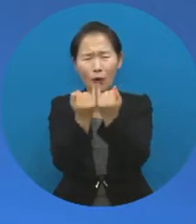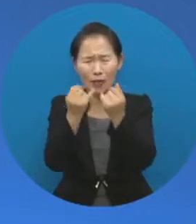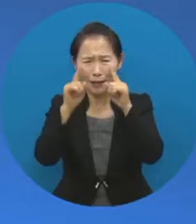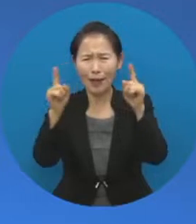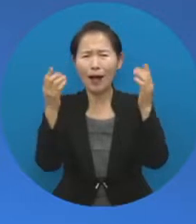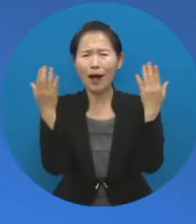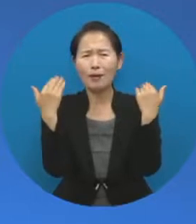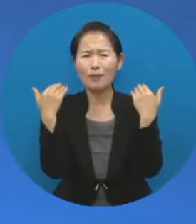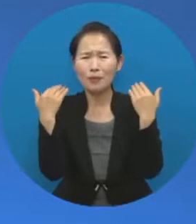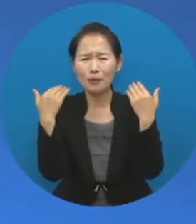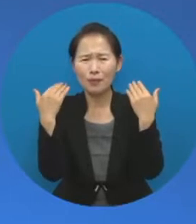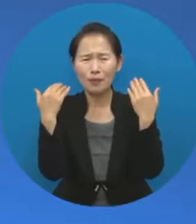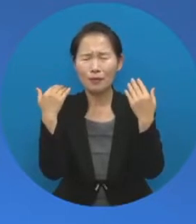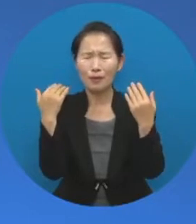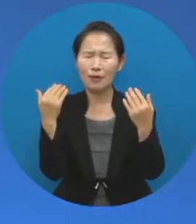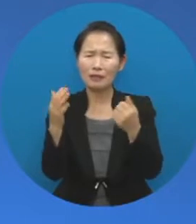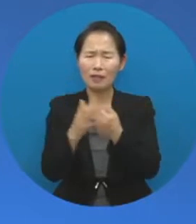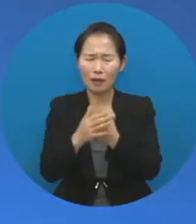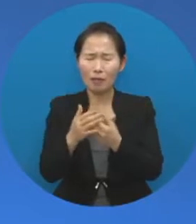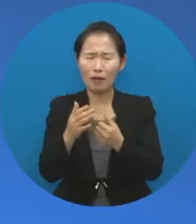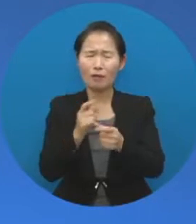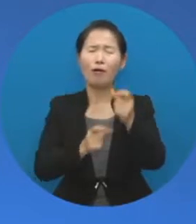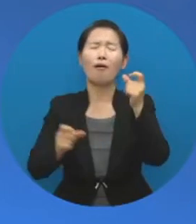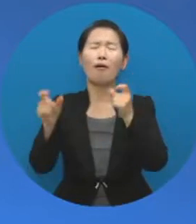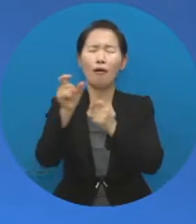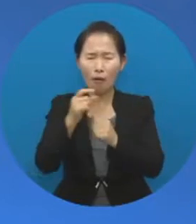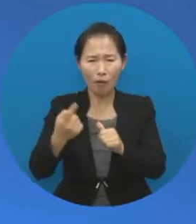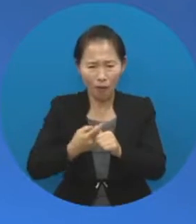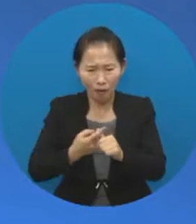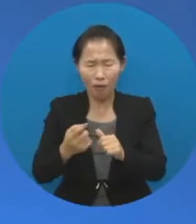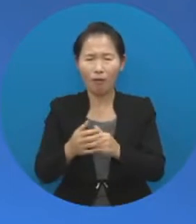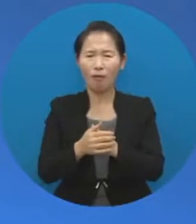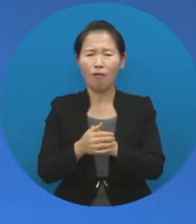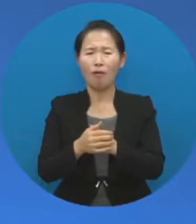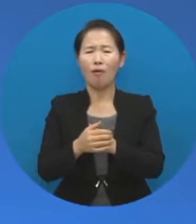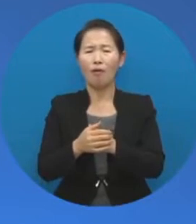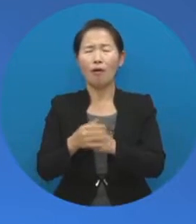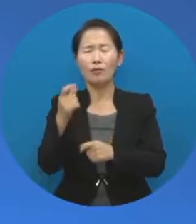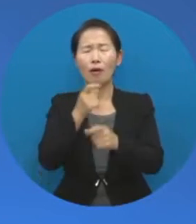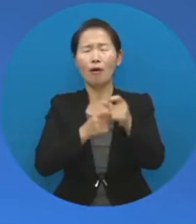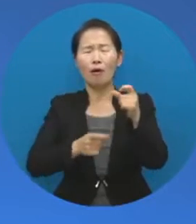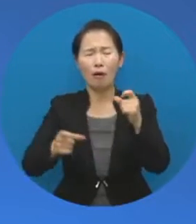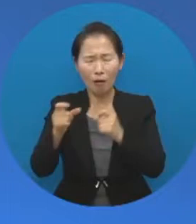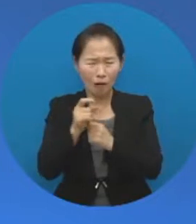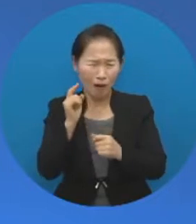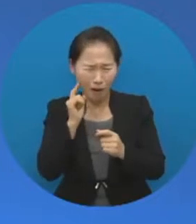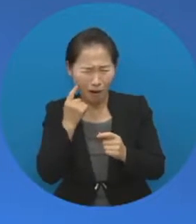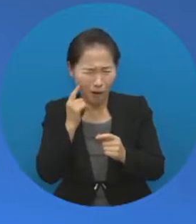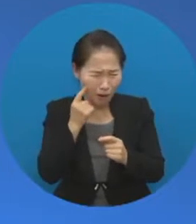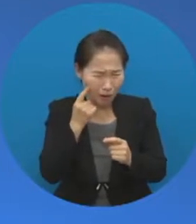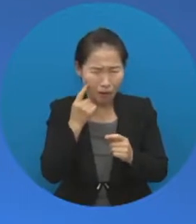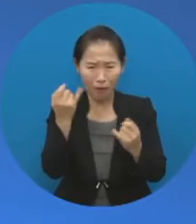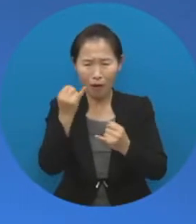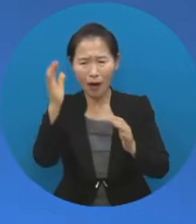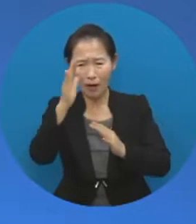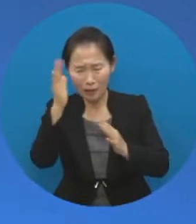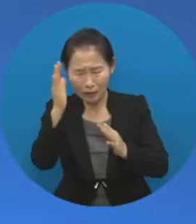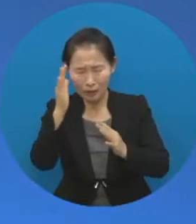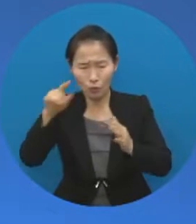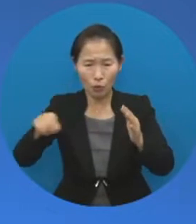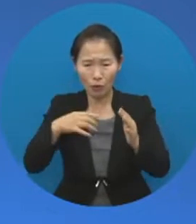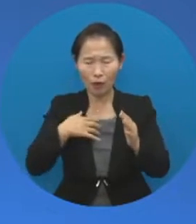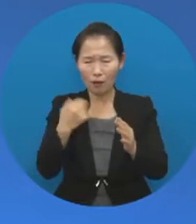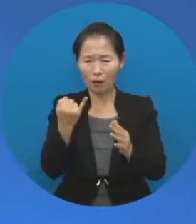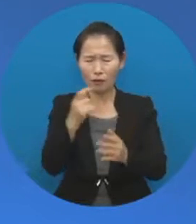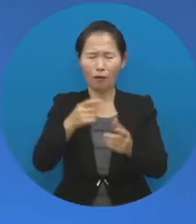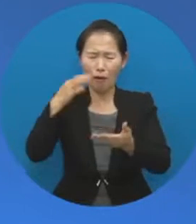제 존재가 그 친구들 사이에서 있으니까 너무나 보잘것없이 느껴지고 초라해 보이고 내가 왜